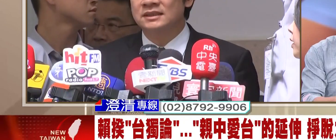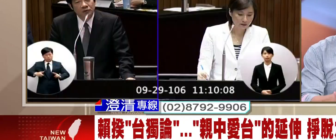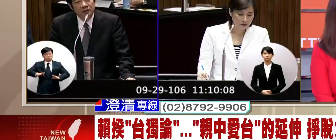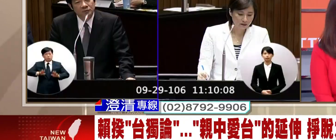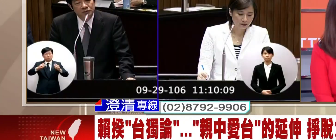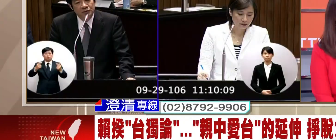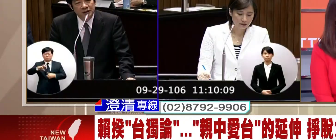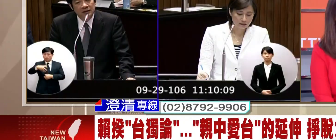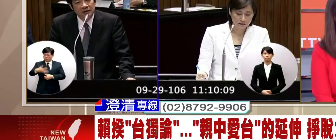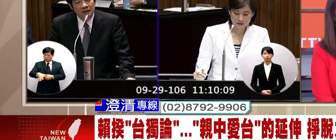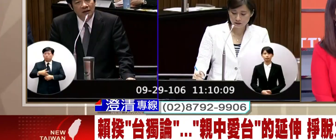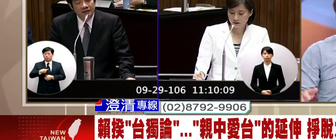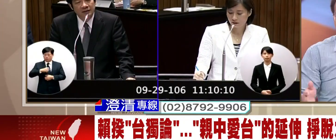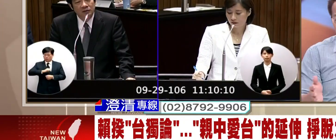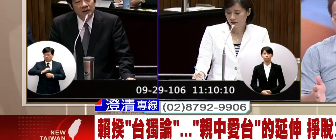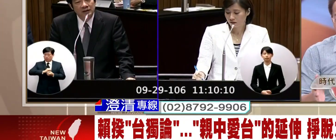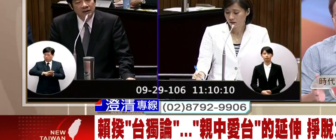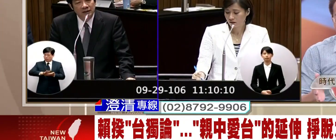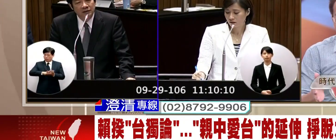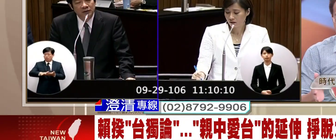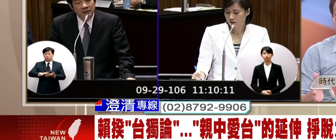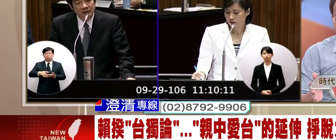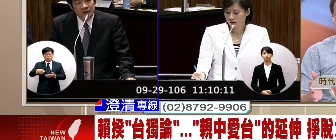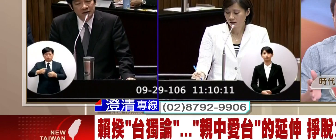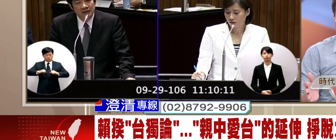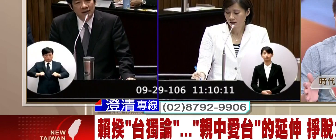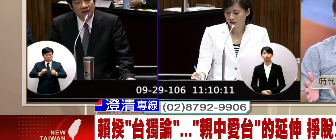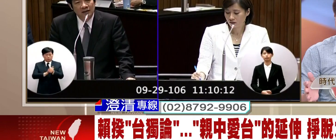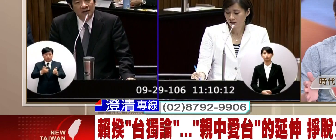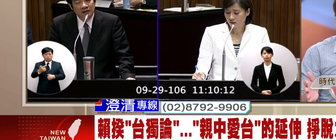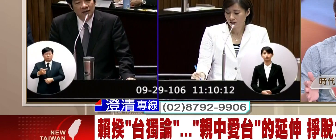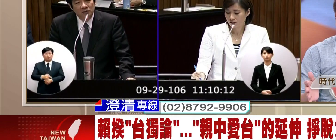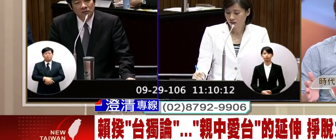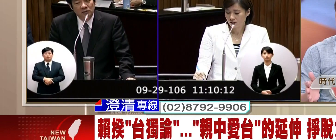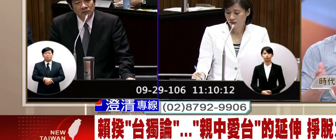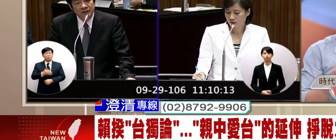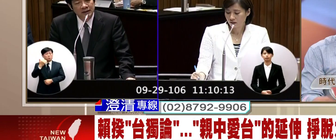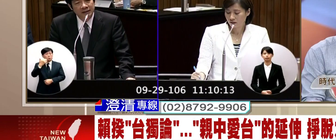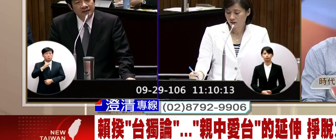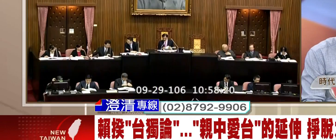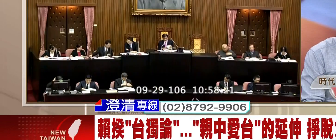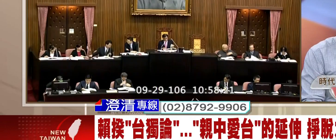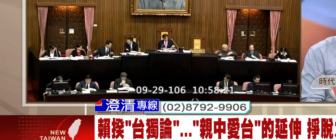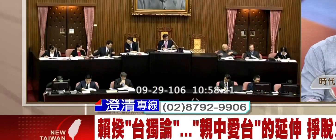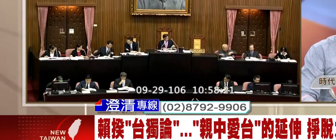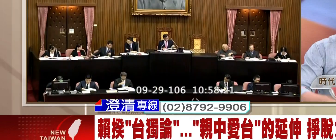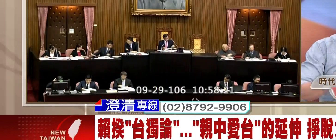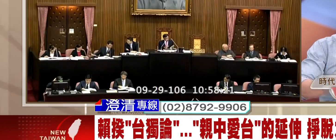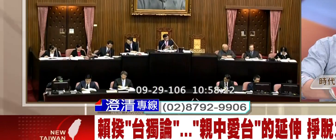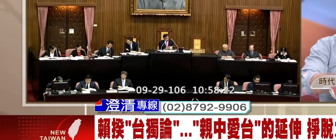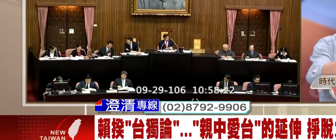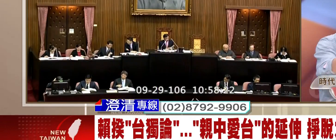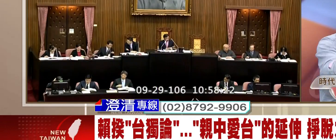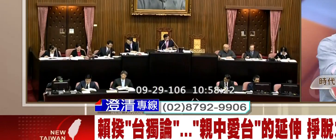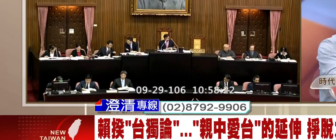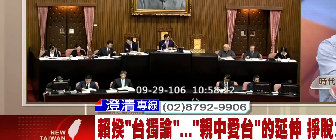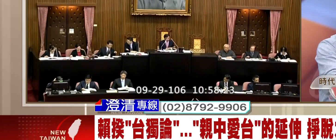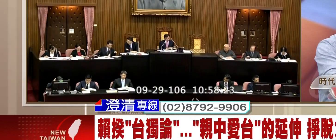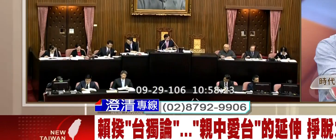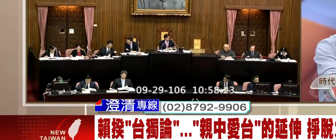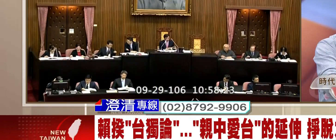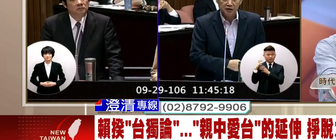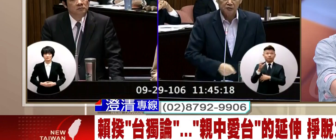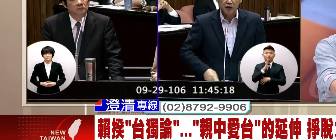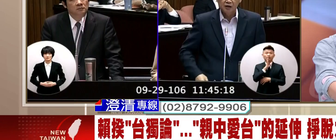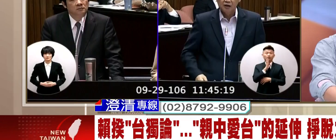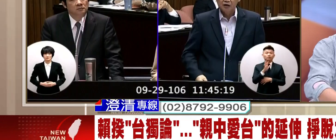作用的了，好，比如说，可是有些时候你来看，你就会觉得说，就算你不讲，人家还是会把你过去的行为